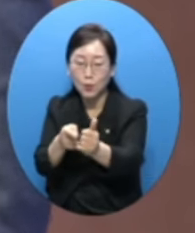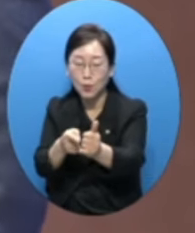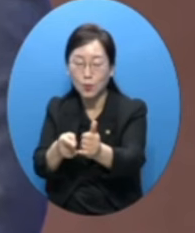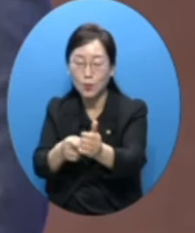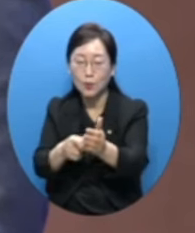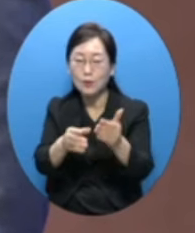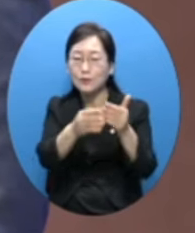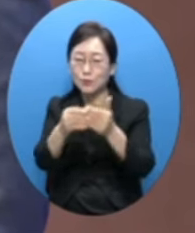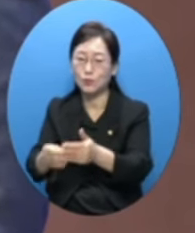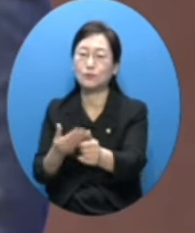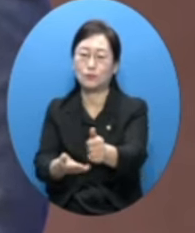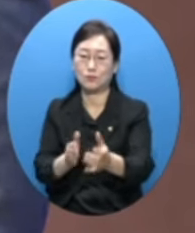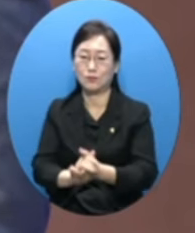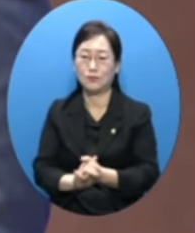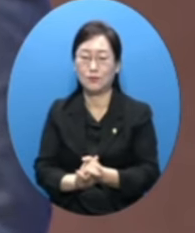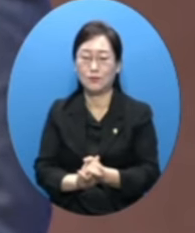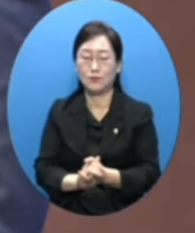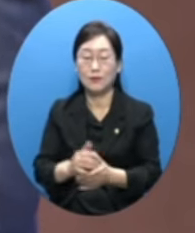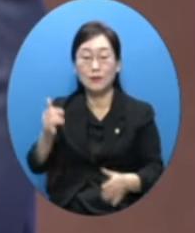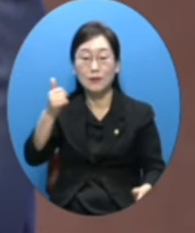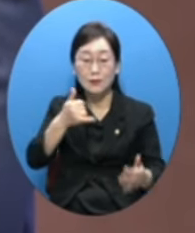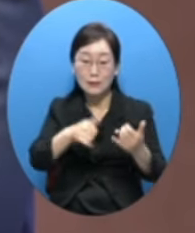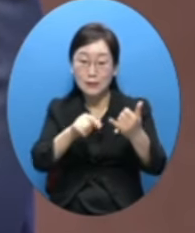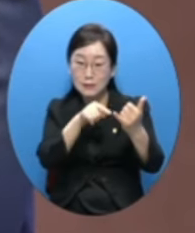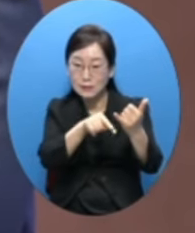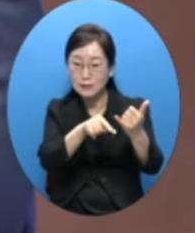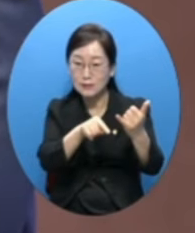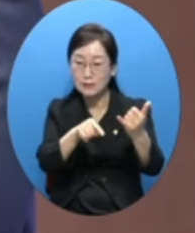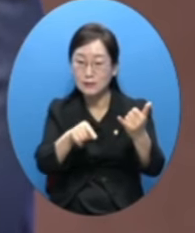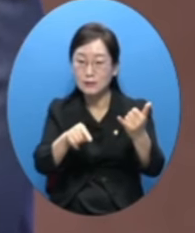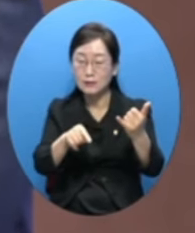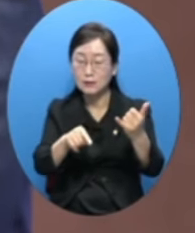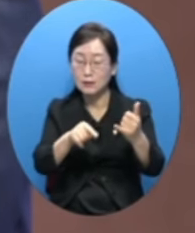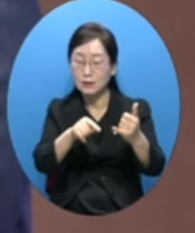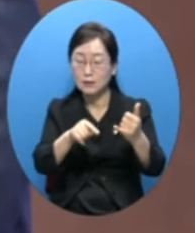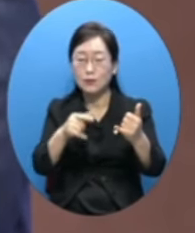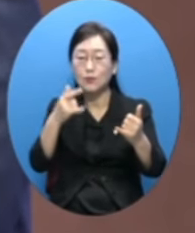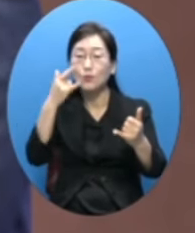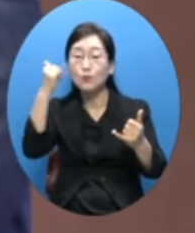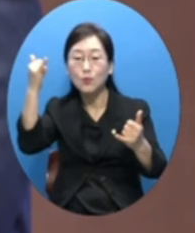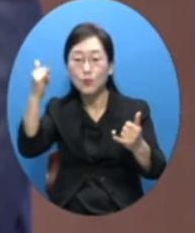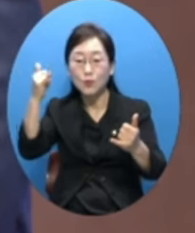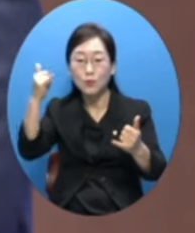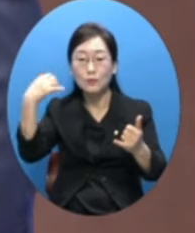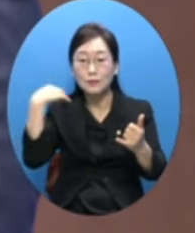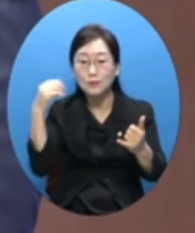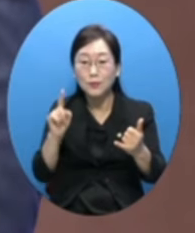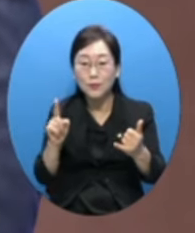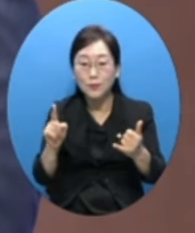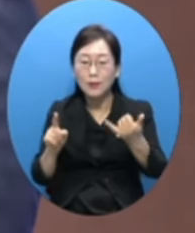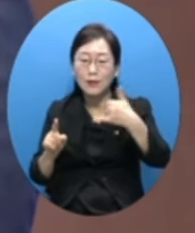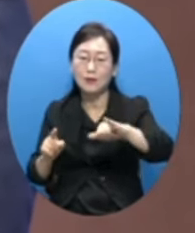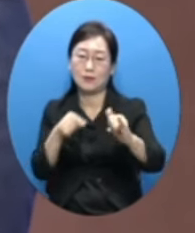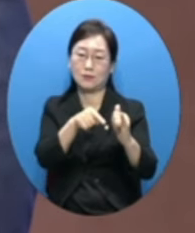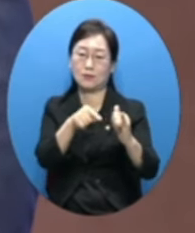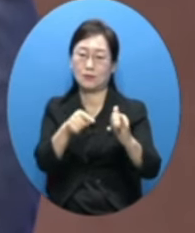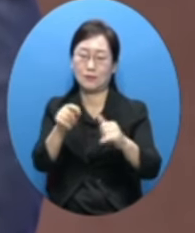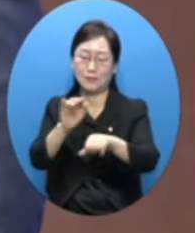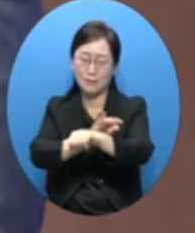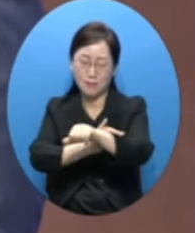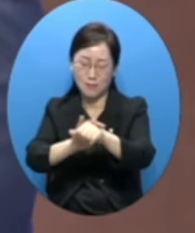그래서 자식을 둔 부모의 의무는 늘 자녀가 잘 되도록 기도하는